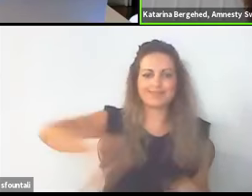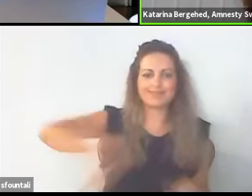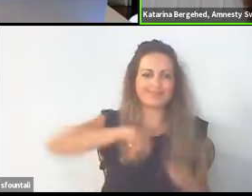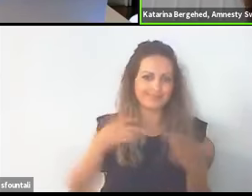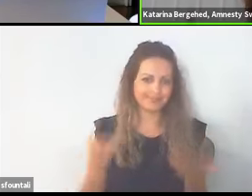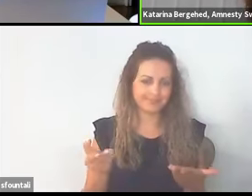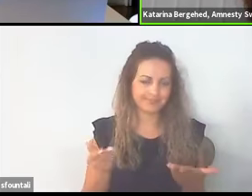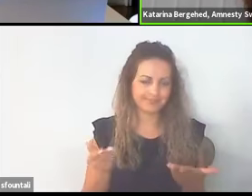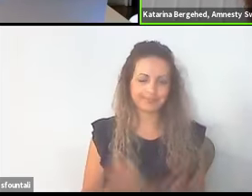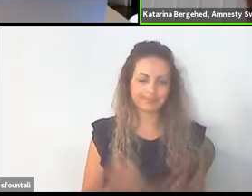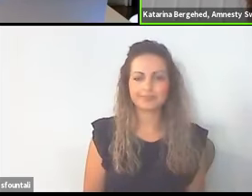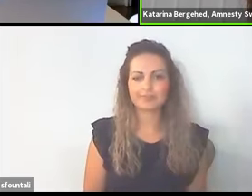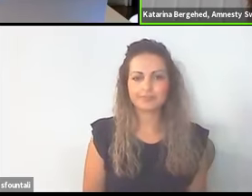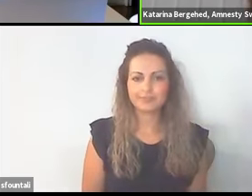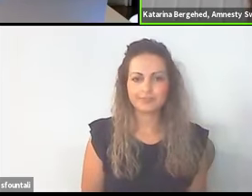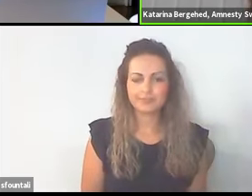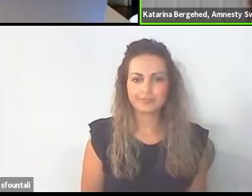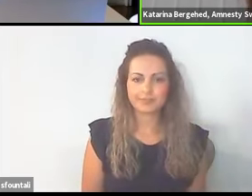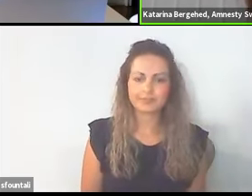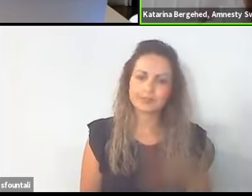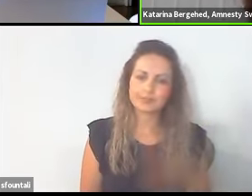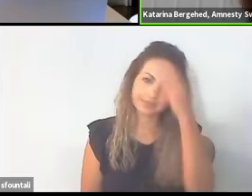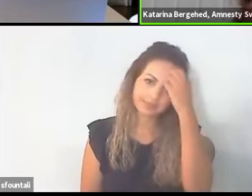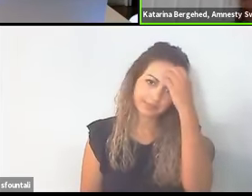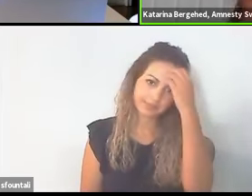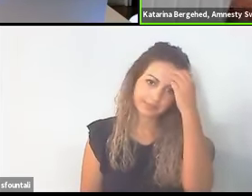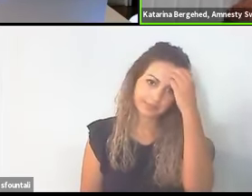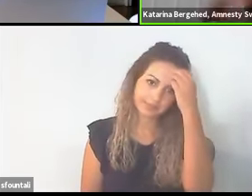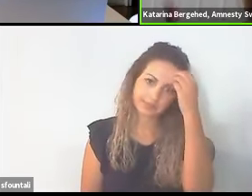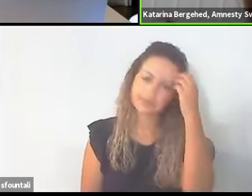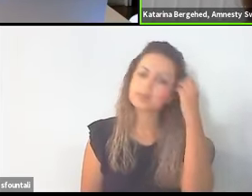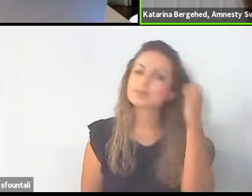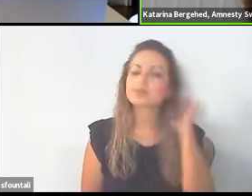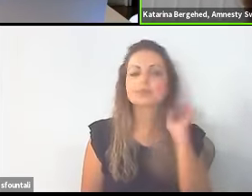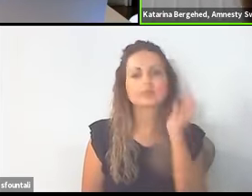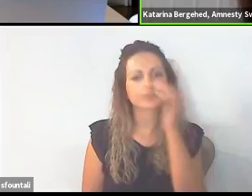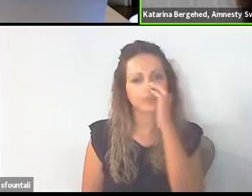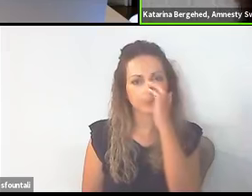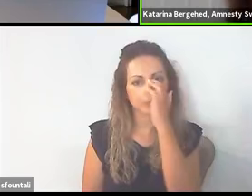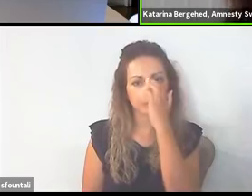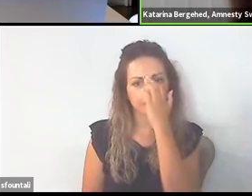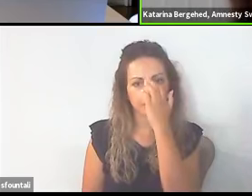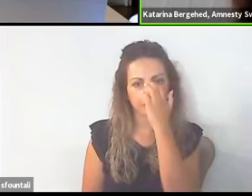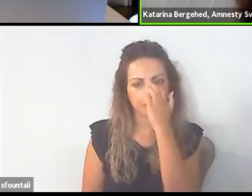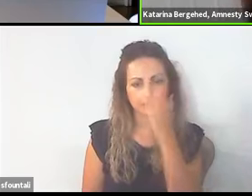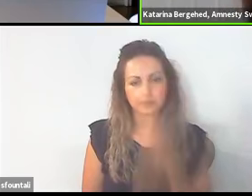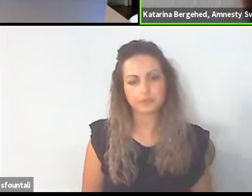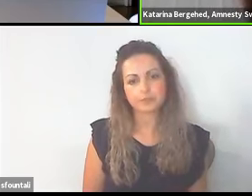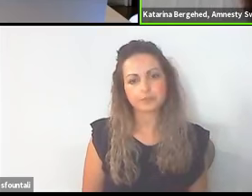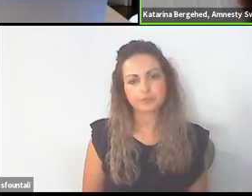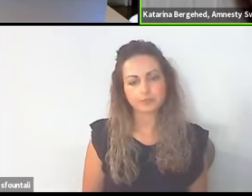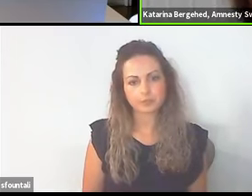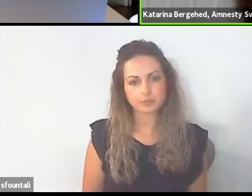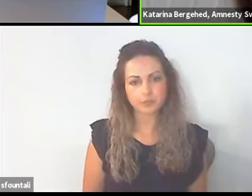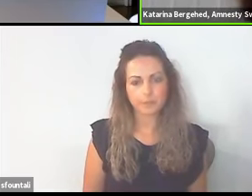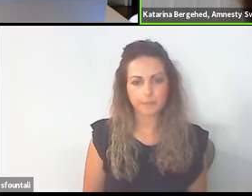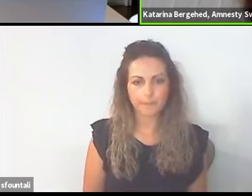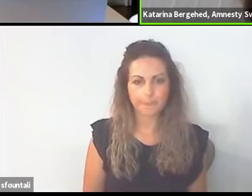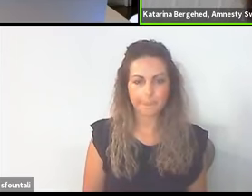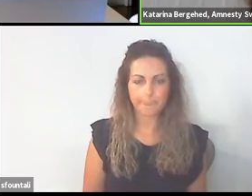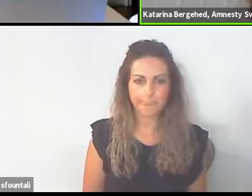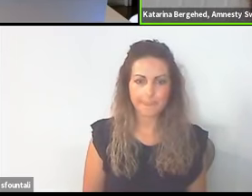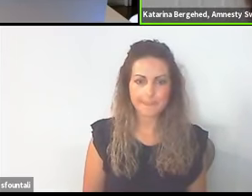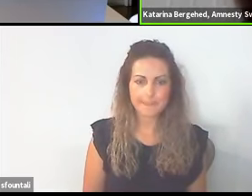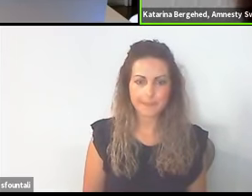by giving you a very short background and I will try to cover some examples of how Amnesty in Sweden